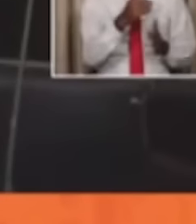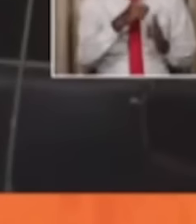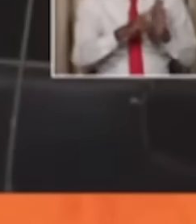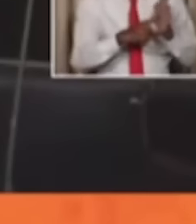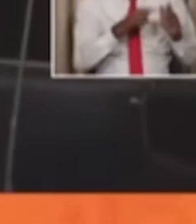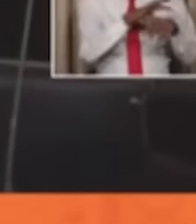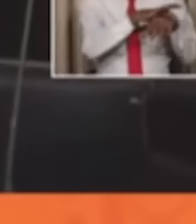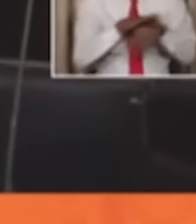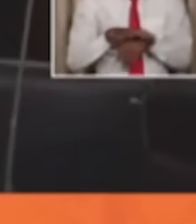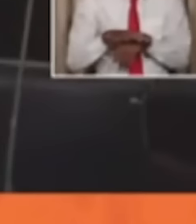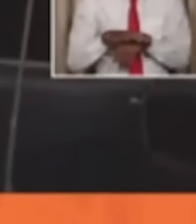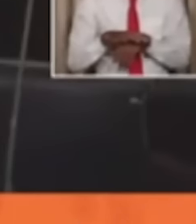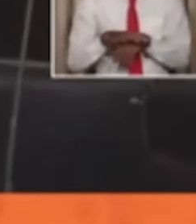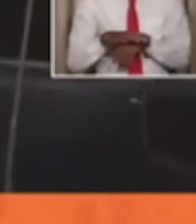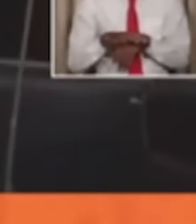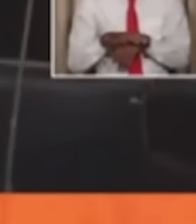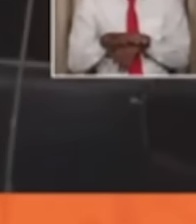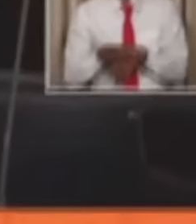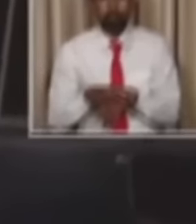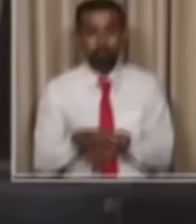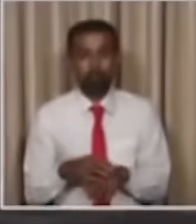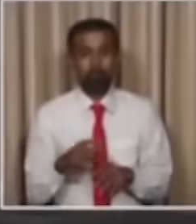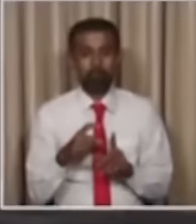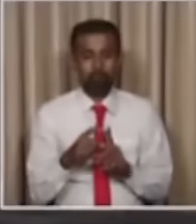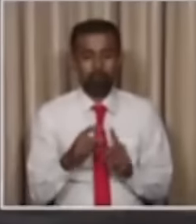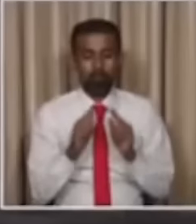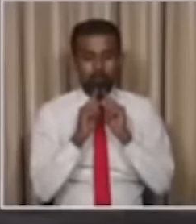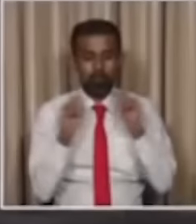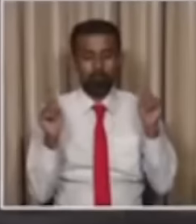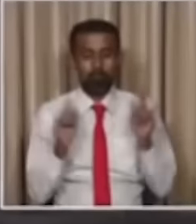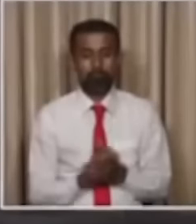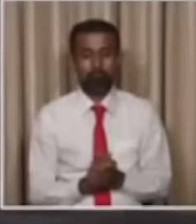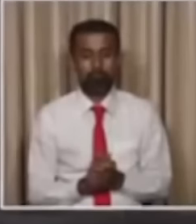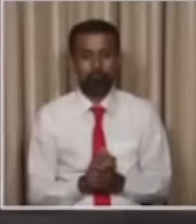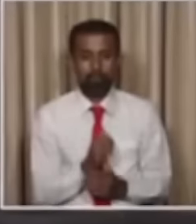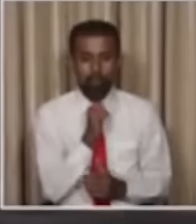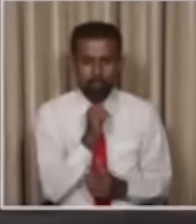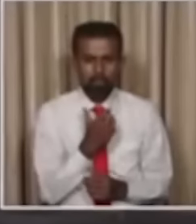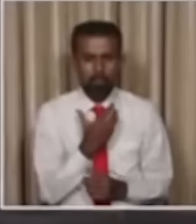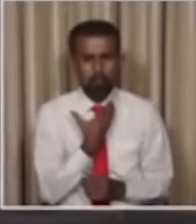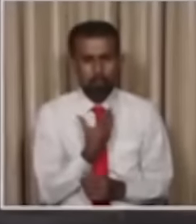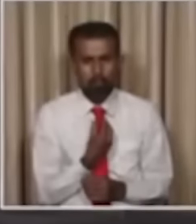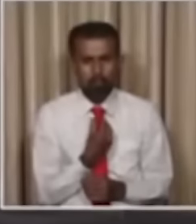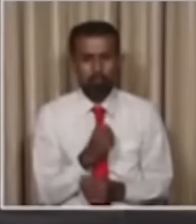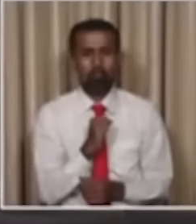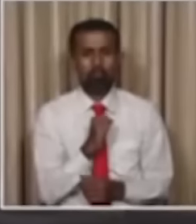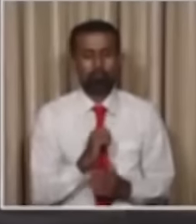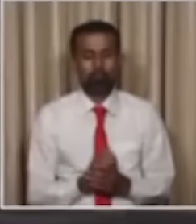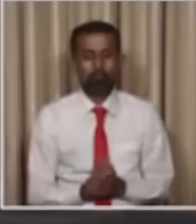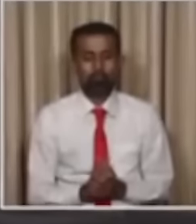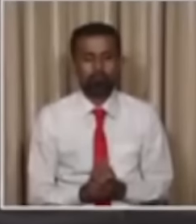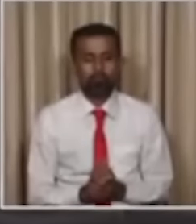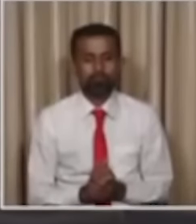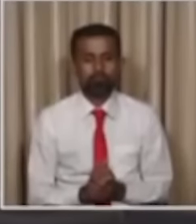එන ලෙසට මෙය බරපතල ප්‍රකාශයක්. මෙහි සත්‍ය අසත්‍යතාවය කුමක්ද?